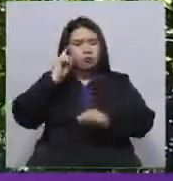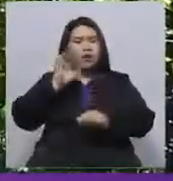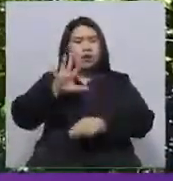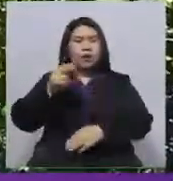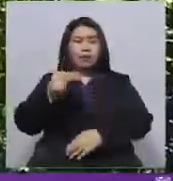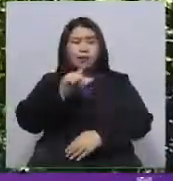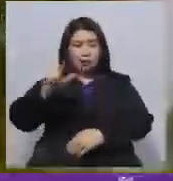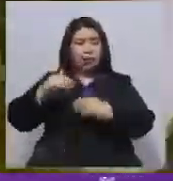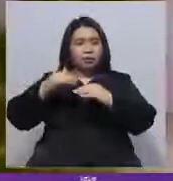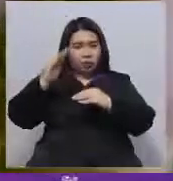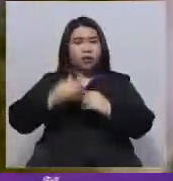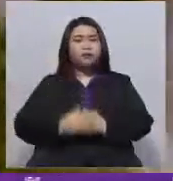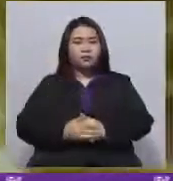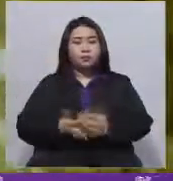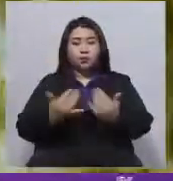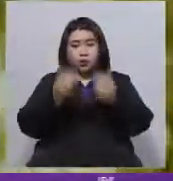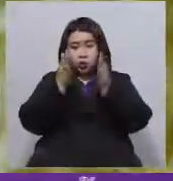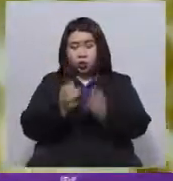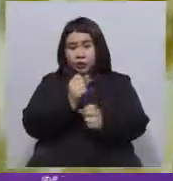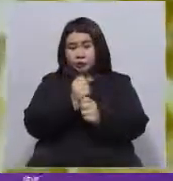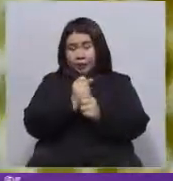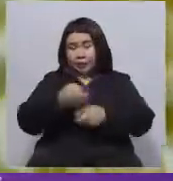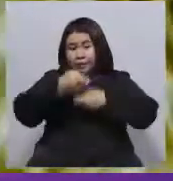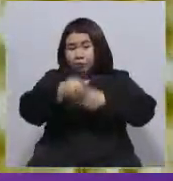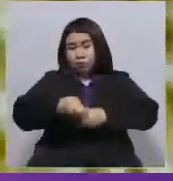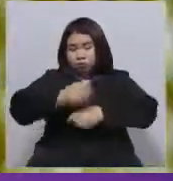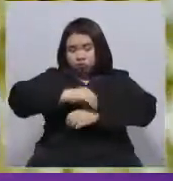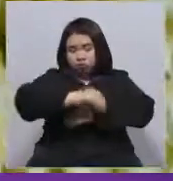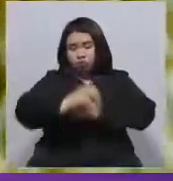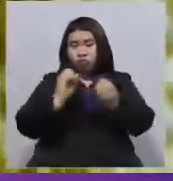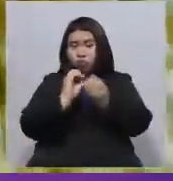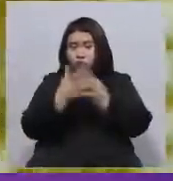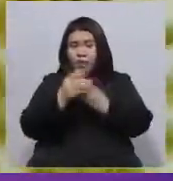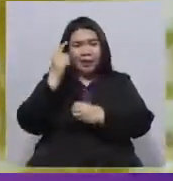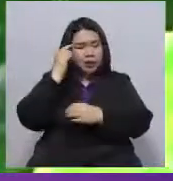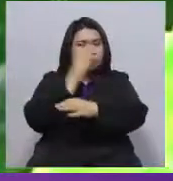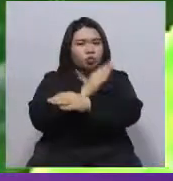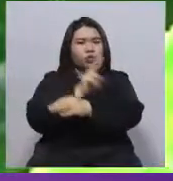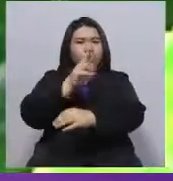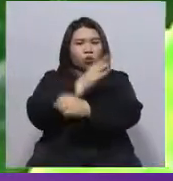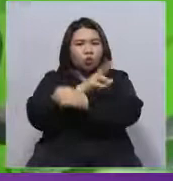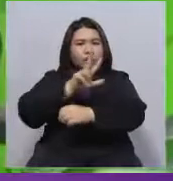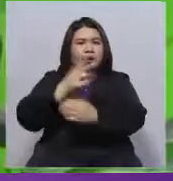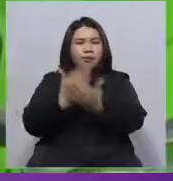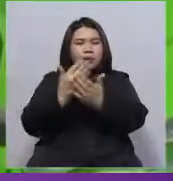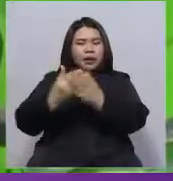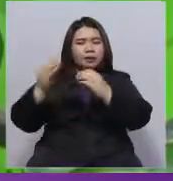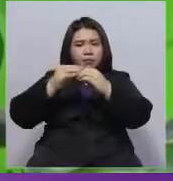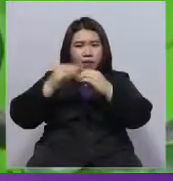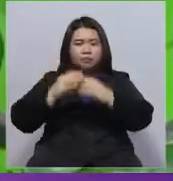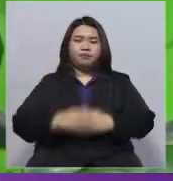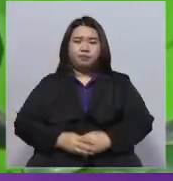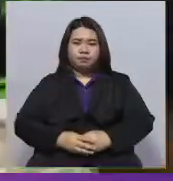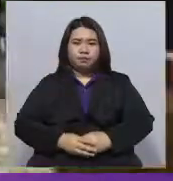ล้านบาทค่ะเกษตรกรในพื้นที่ภาคตะวันออกจะมีรายได้เพิ่มขึ้น 2-3 เท่านอกจากนี้นะคะจะ